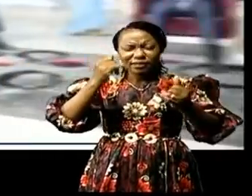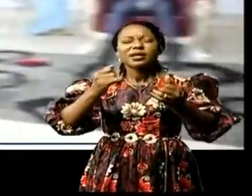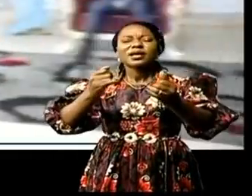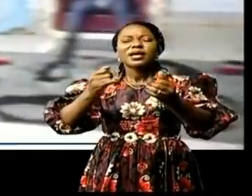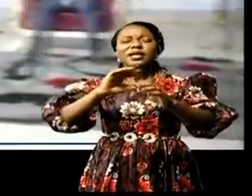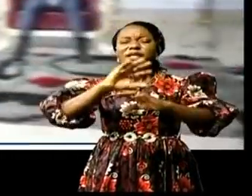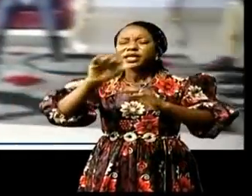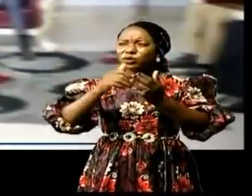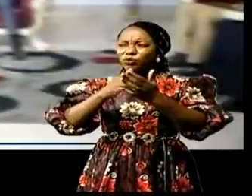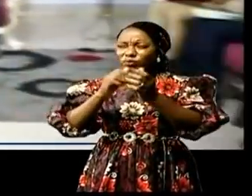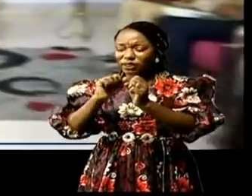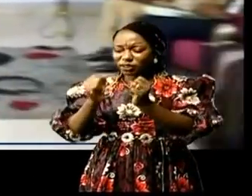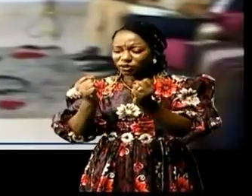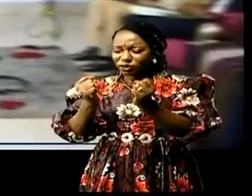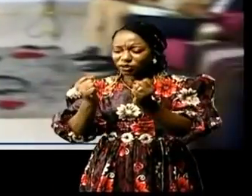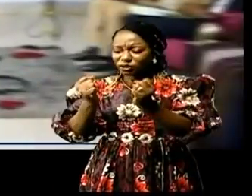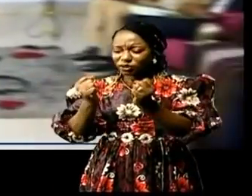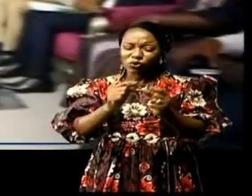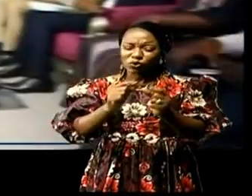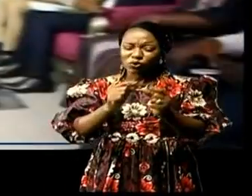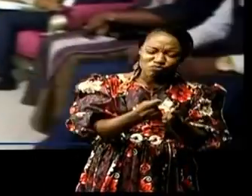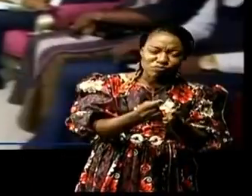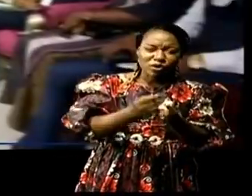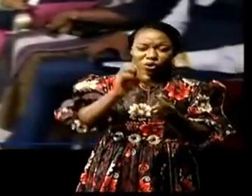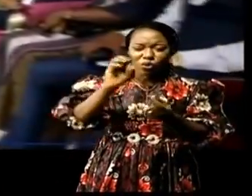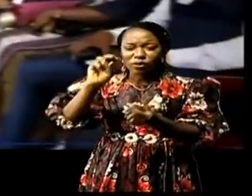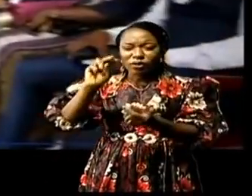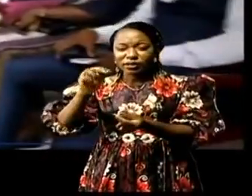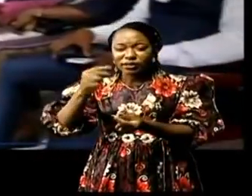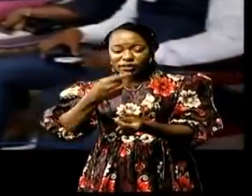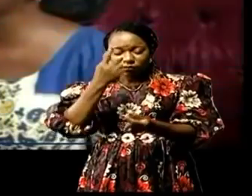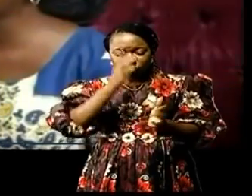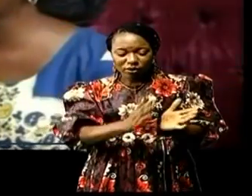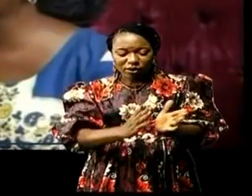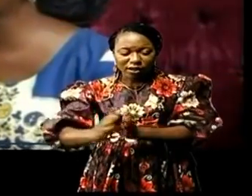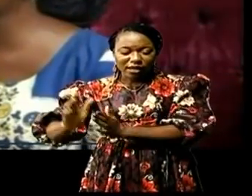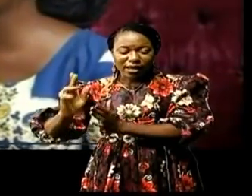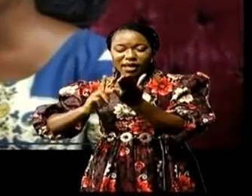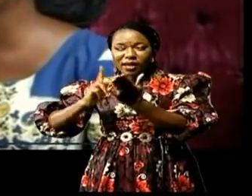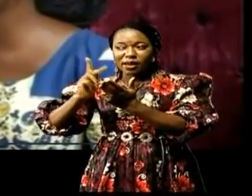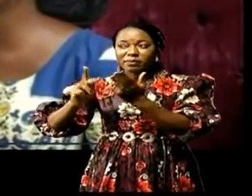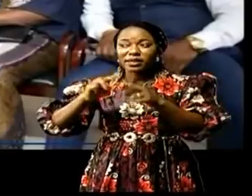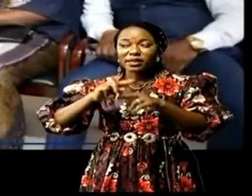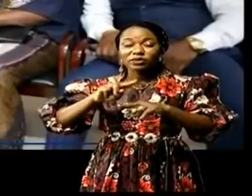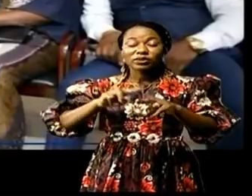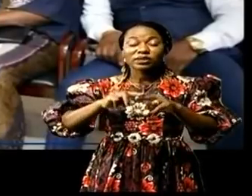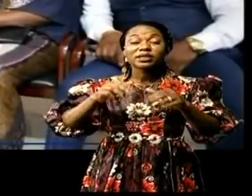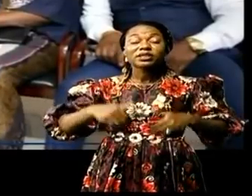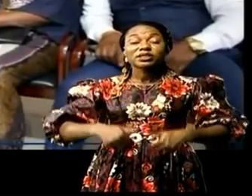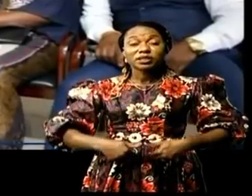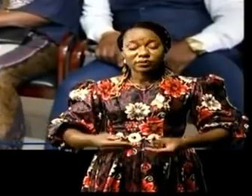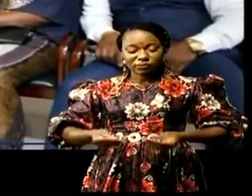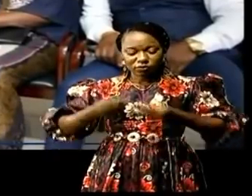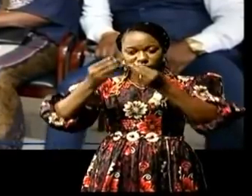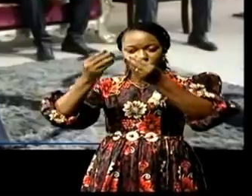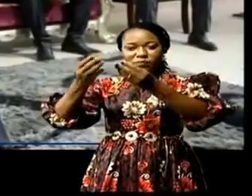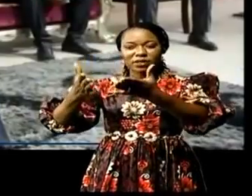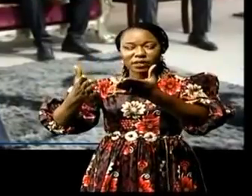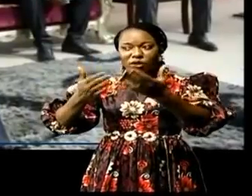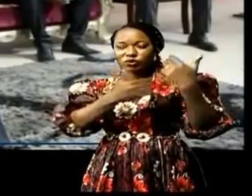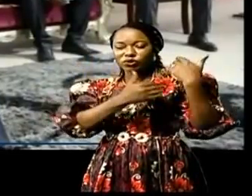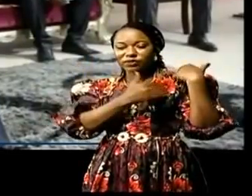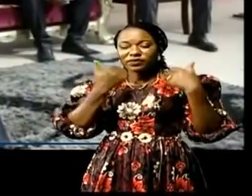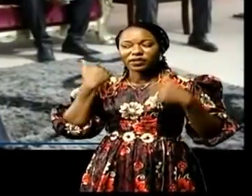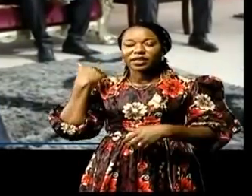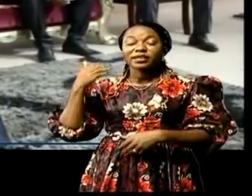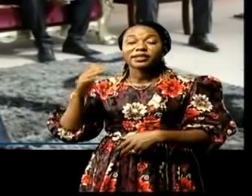des associations, mouvements et ONG afin d'élaborer le plan national de la jeunesse à soumettre au chef de l'État.